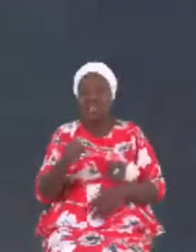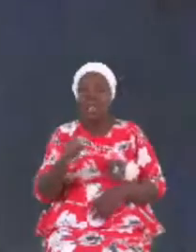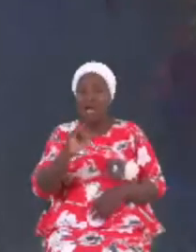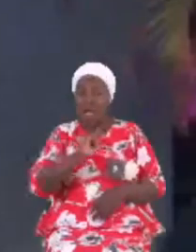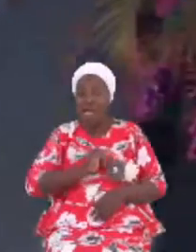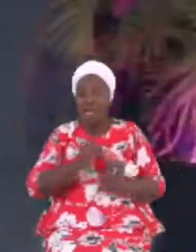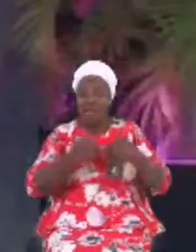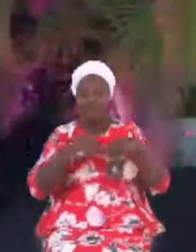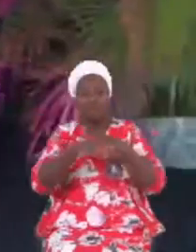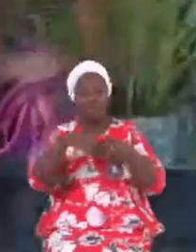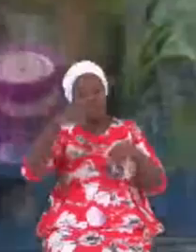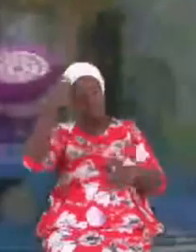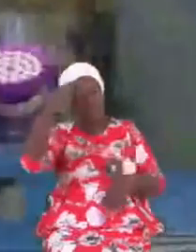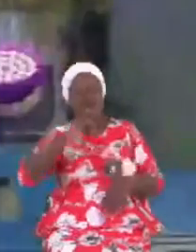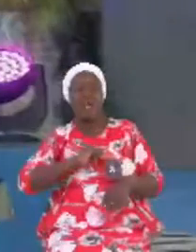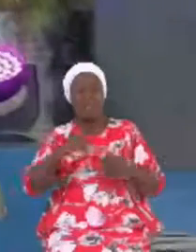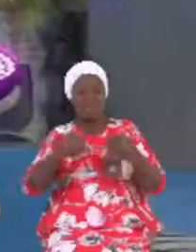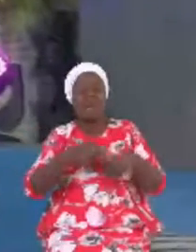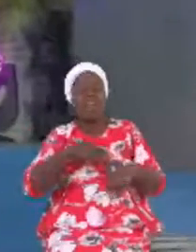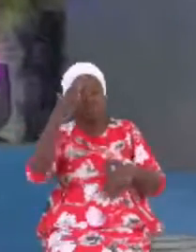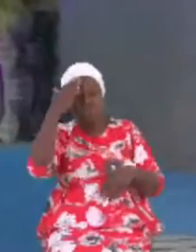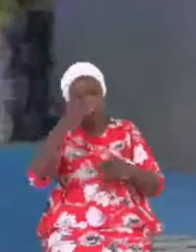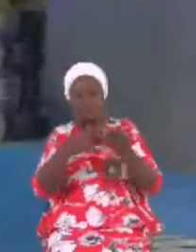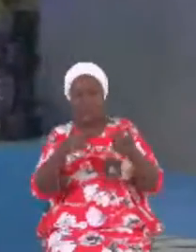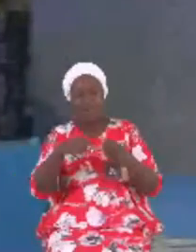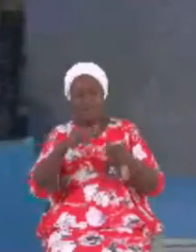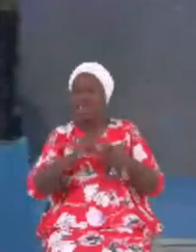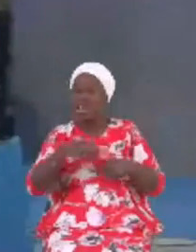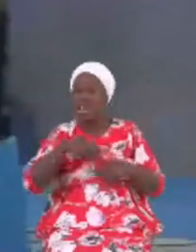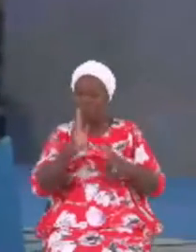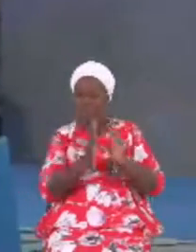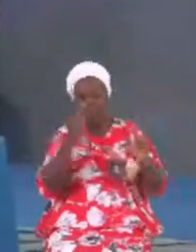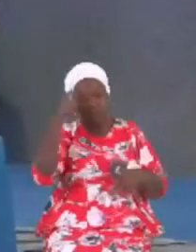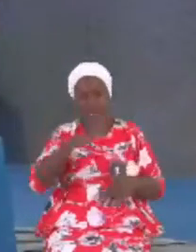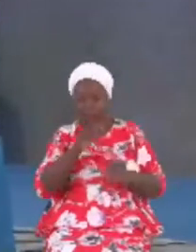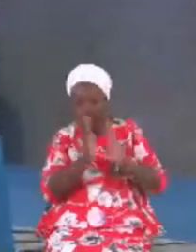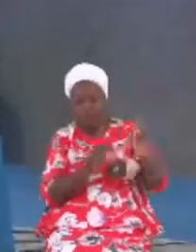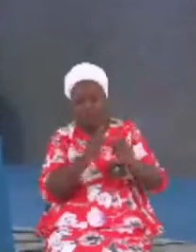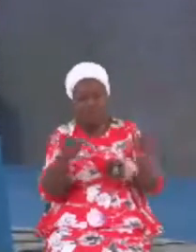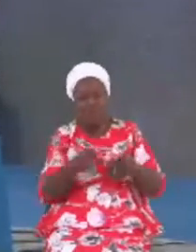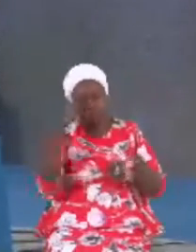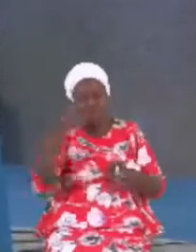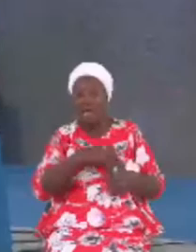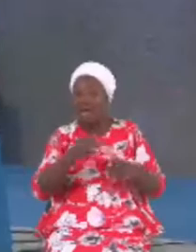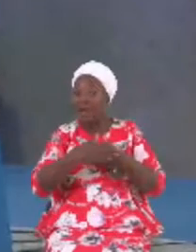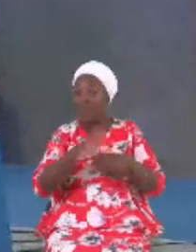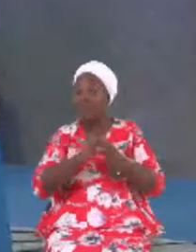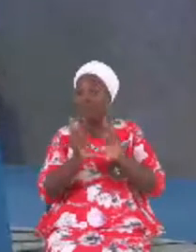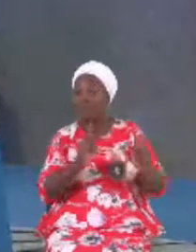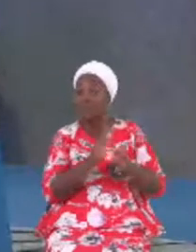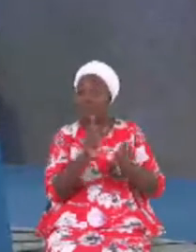Il dit, je t'ai à l'esprit. Je prépare une place pour toi. Et quand je serai allé, je vous ai préparé une